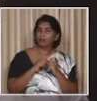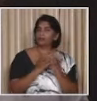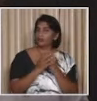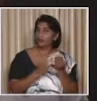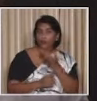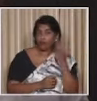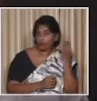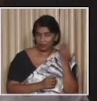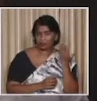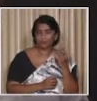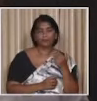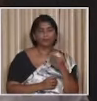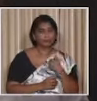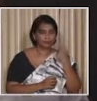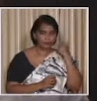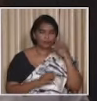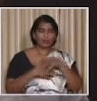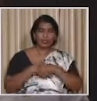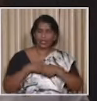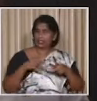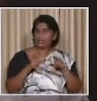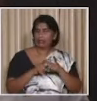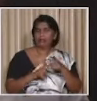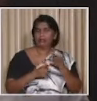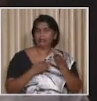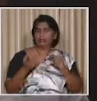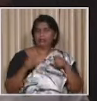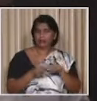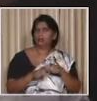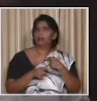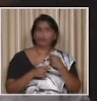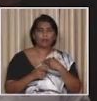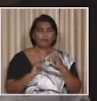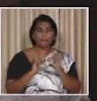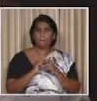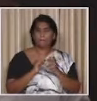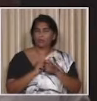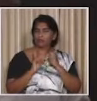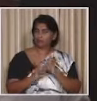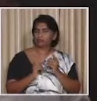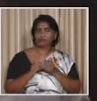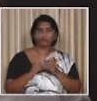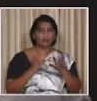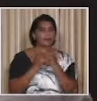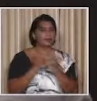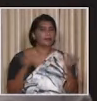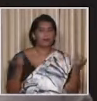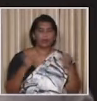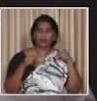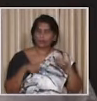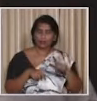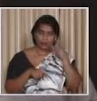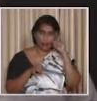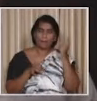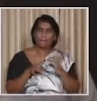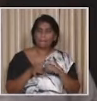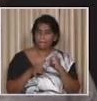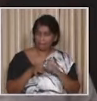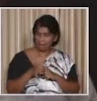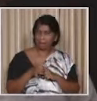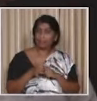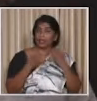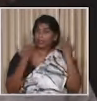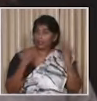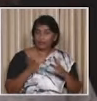හොයන්න පුළුවන්ද කියලා. මම හිතනවා ජාතියක් හැටියට කවදාවත් මේ ප්‍රශ්නේ මෙහෙම අවසන් කරගන්න බෑ. දැන් බලන්න මේ ප්‍රශ්නය